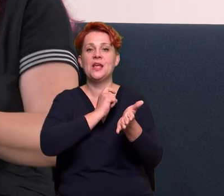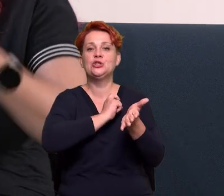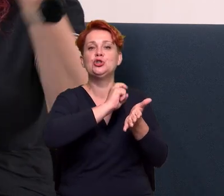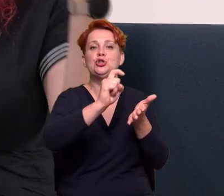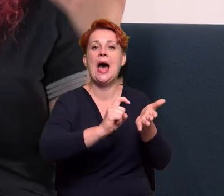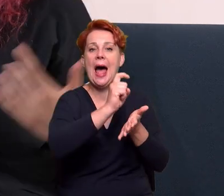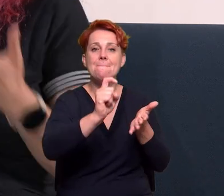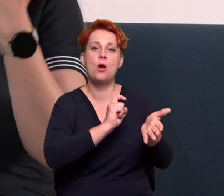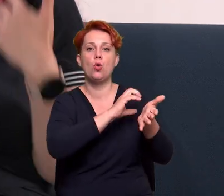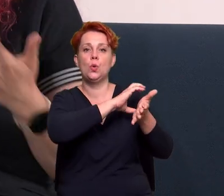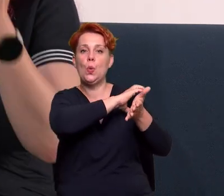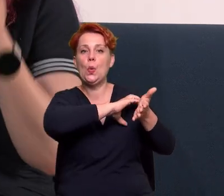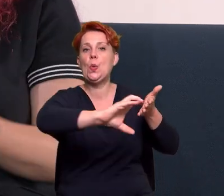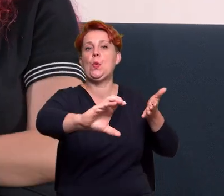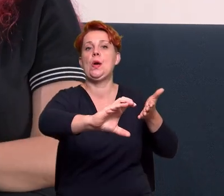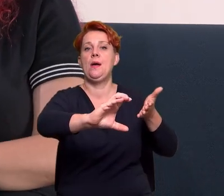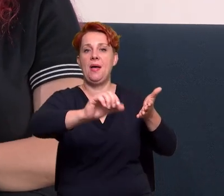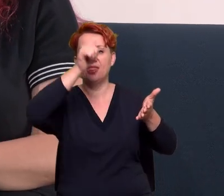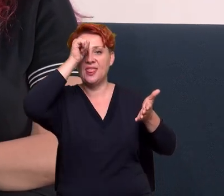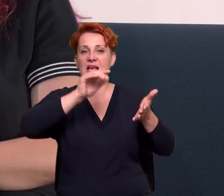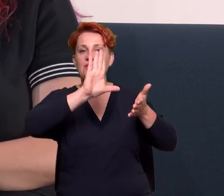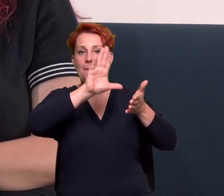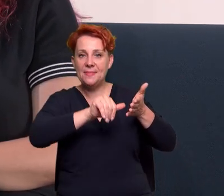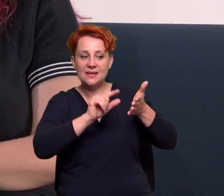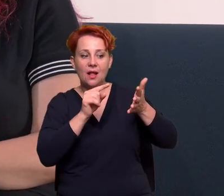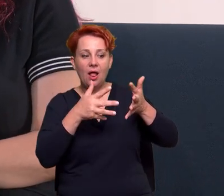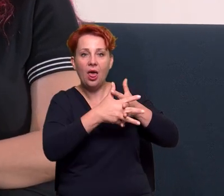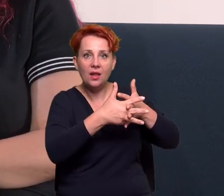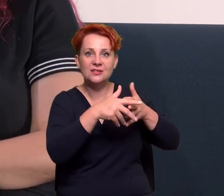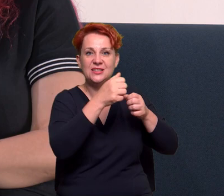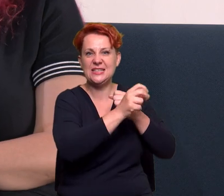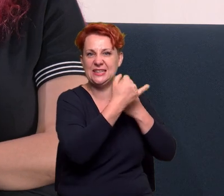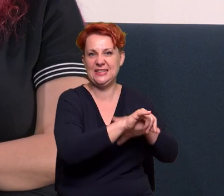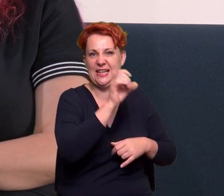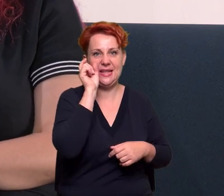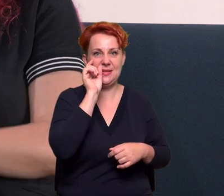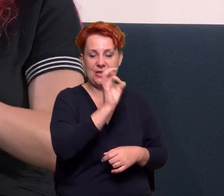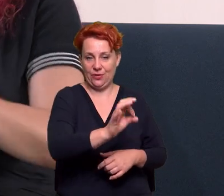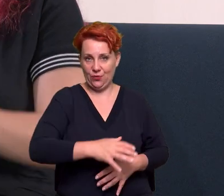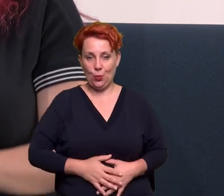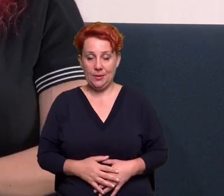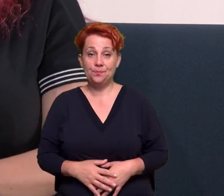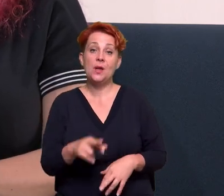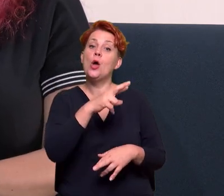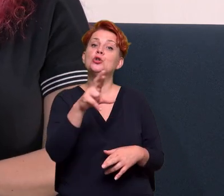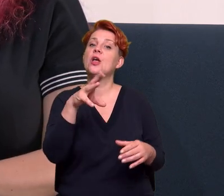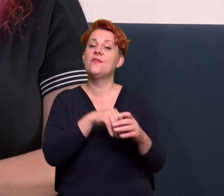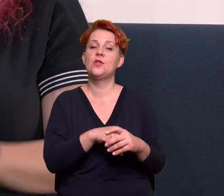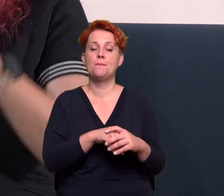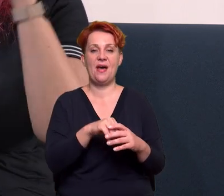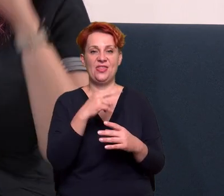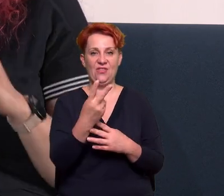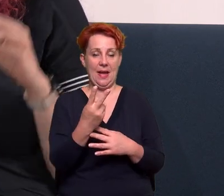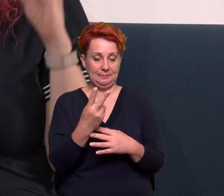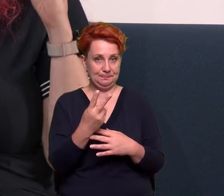nazwą miejscowości na tym pisanym gotykiem Deutschkrone. Bo rzeczy mają też taką, mają dwie właściwie specyficzne ambiwalencje.